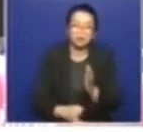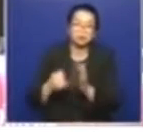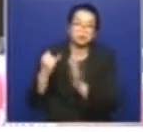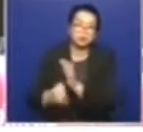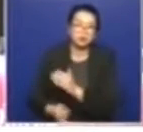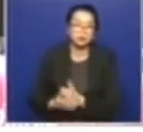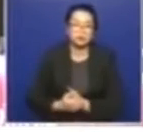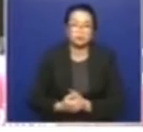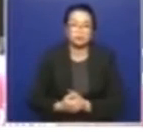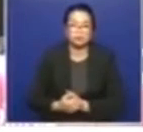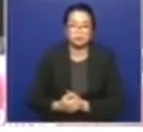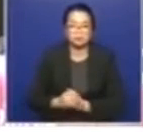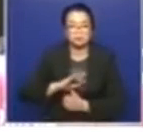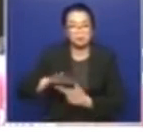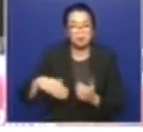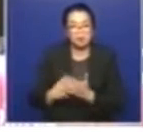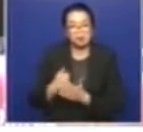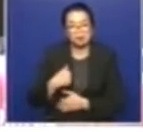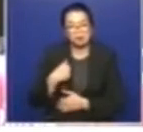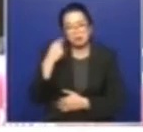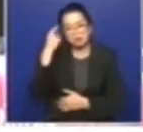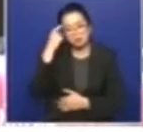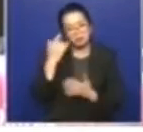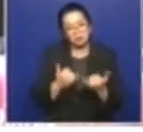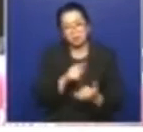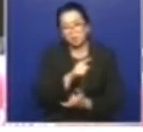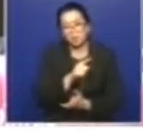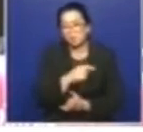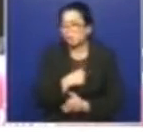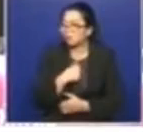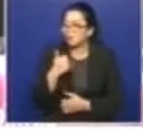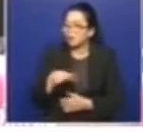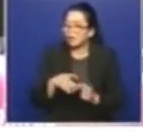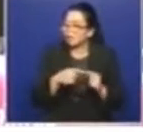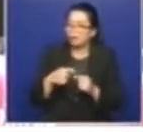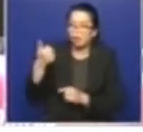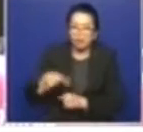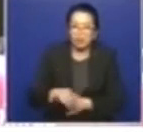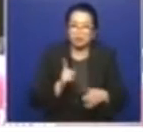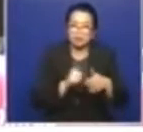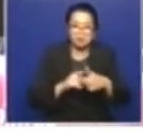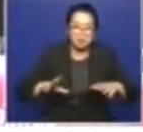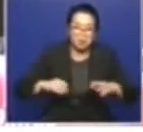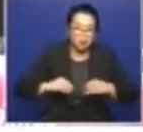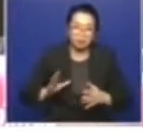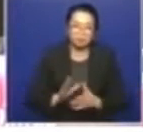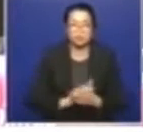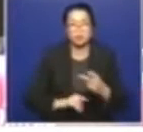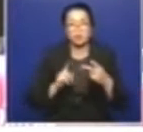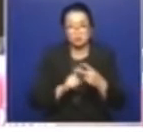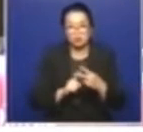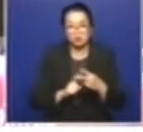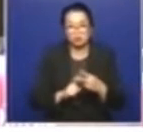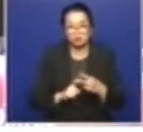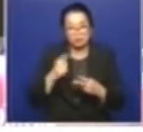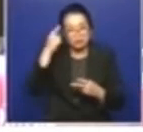ราจึงบอกว่าวันนี้ไม่ได้ความเชื่อมั่นความหนึ่งให้ยอมรับความจริงสองให้เรียกความเชื่อมั่นขึ้นมาและ